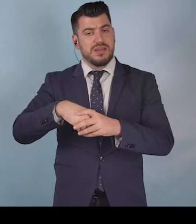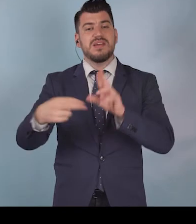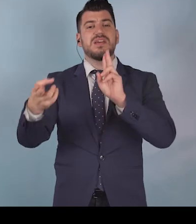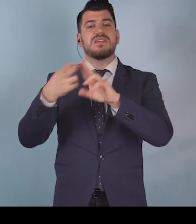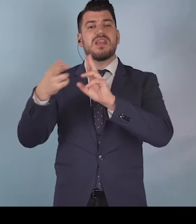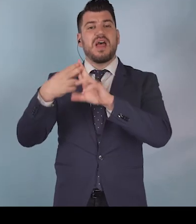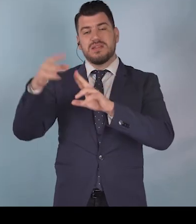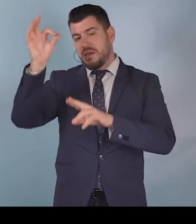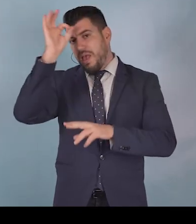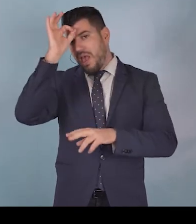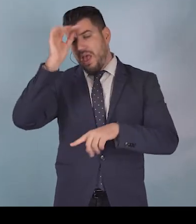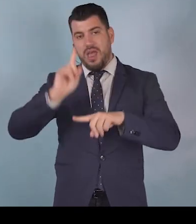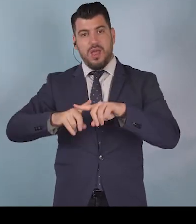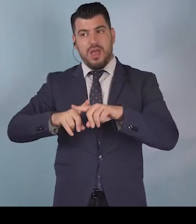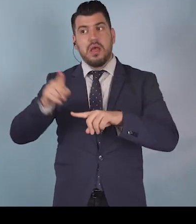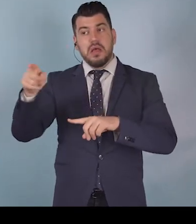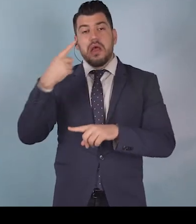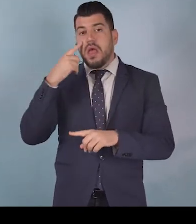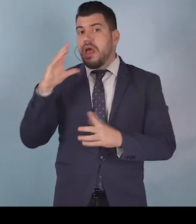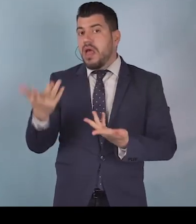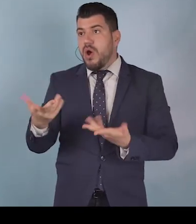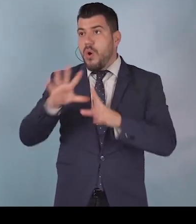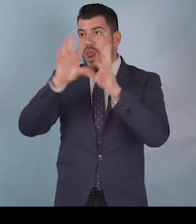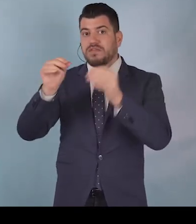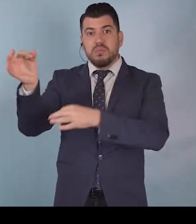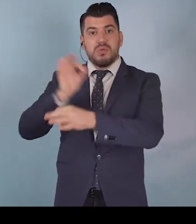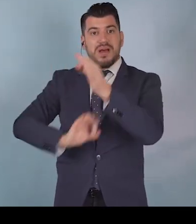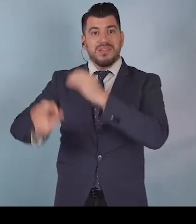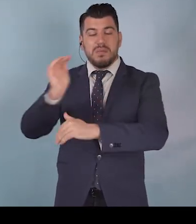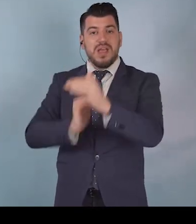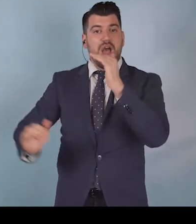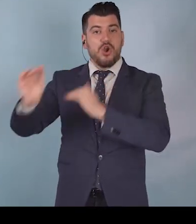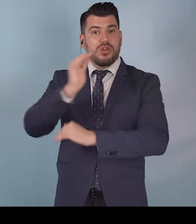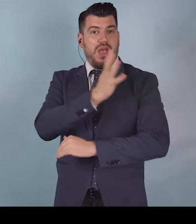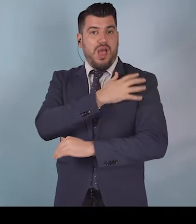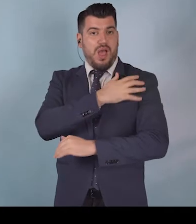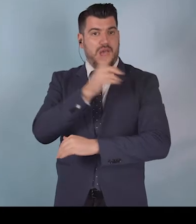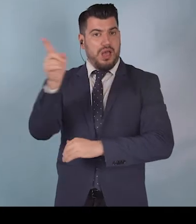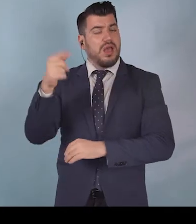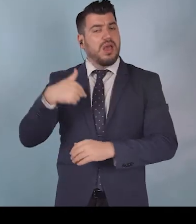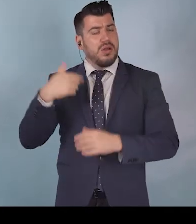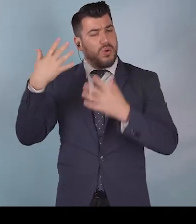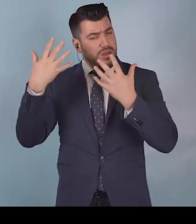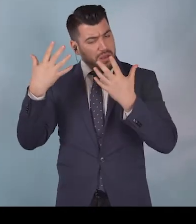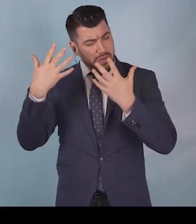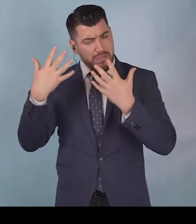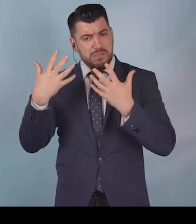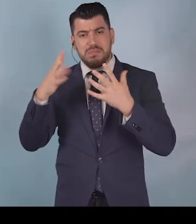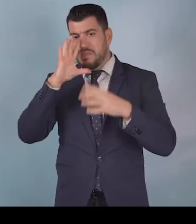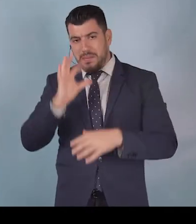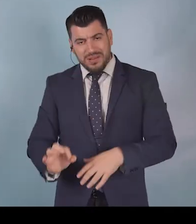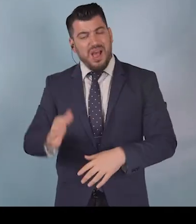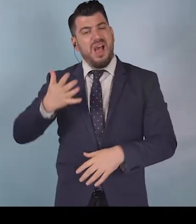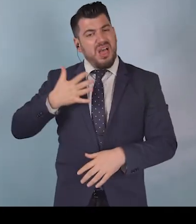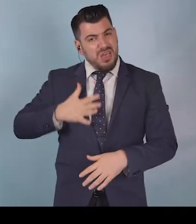ελληνική αστυνομία. Η εντύπωση που είχα τουλάχιστον από τους ανώτερους αξιωματικούς, γιατί με αυτούς είχαμε συναντηθεί, είναι ότι έχουν την απόλυτη